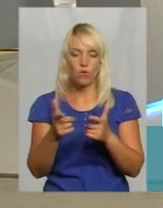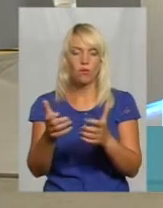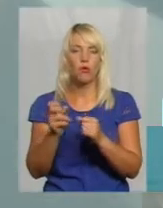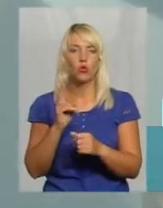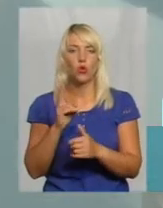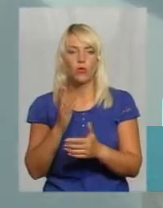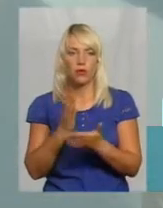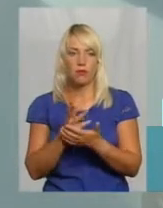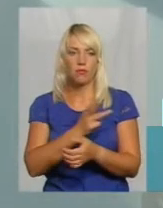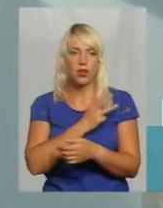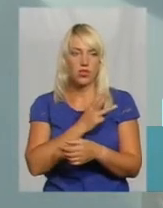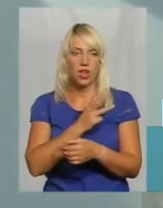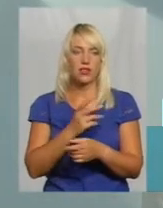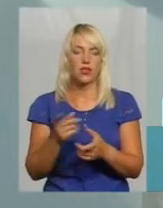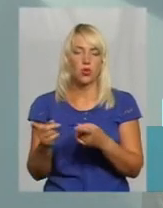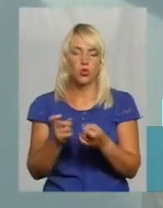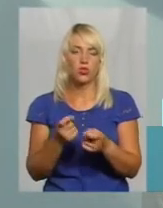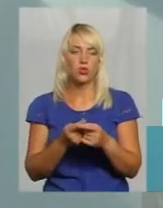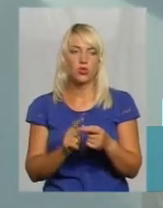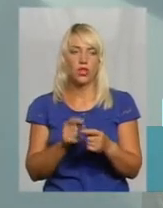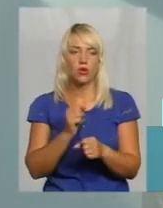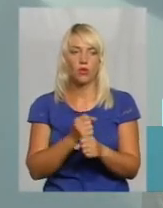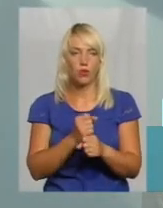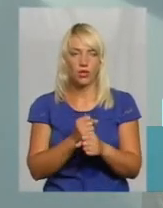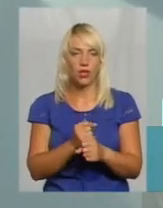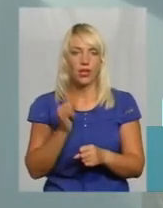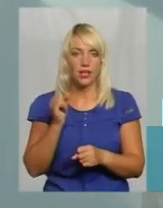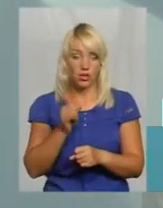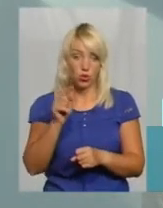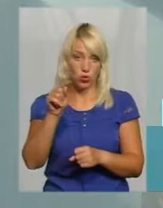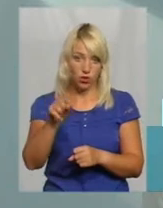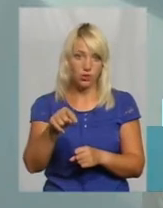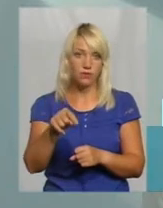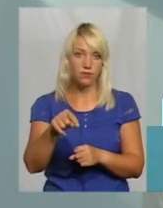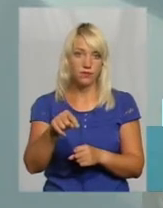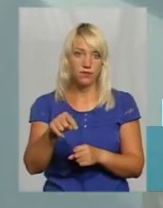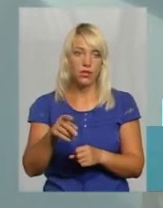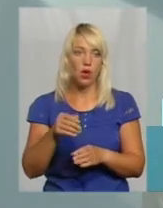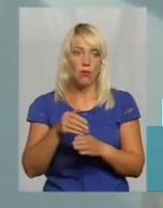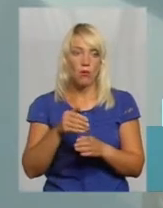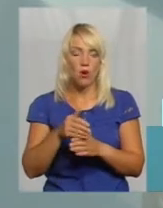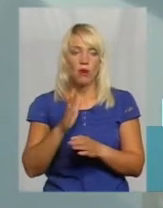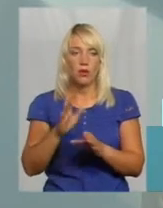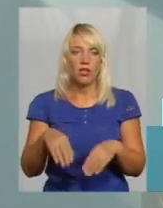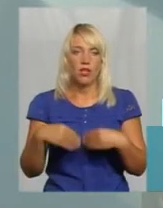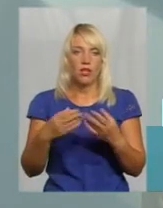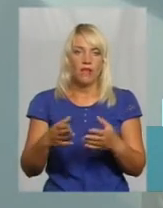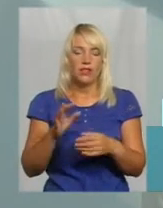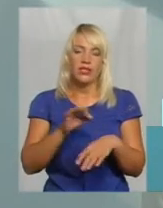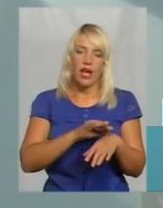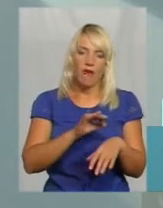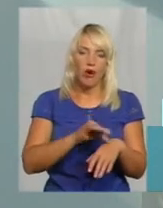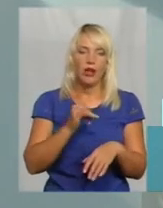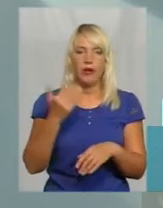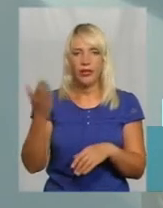в когось з психологів долучитись до цієї роботи. І тоді допомога буде надаватися як хворим, так і